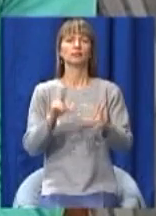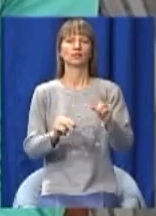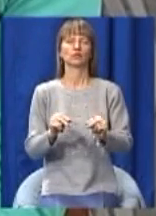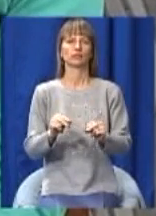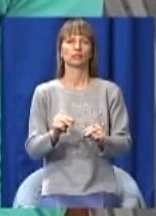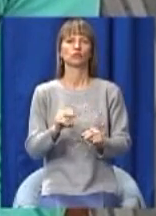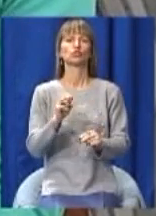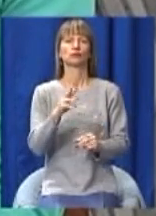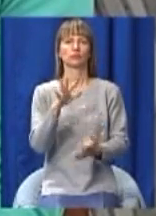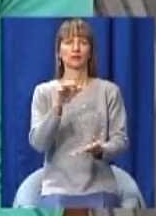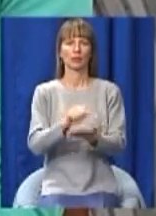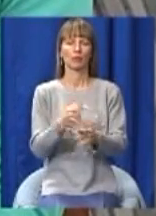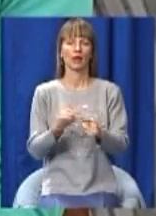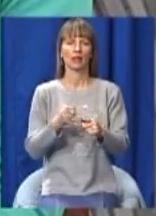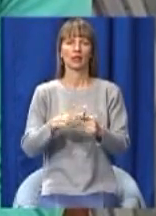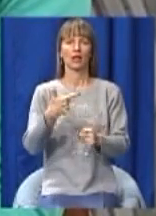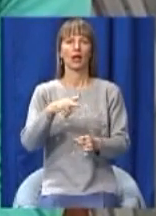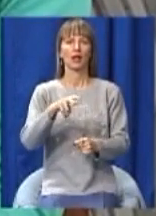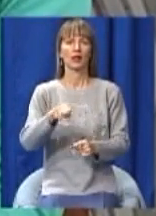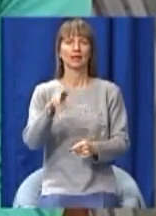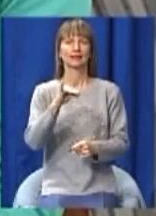уважаешь чем они занимаются гладиатор